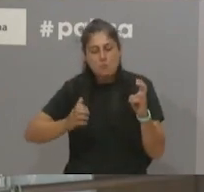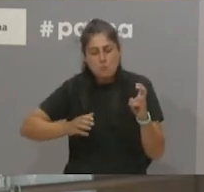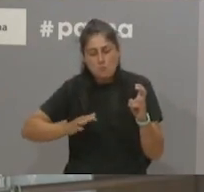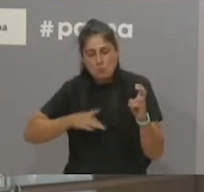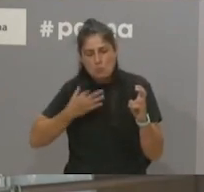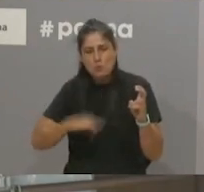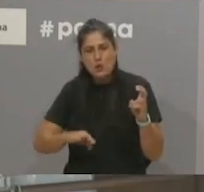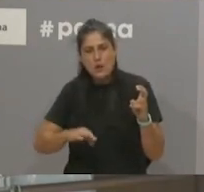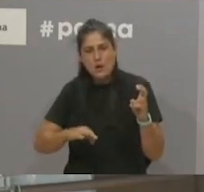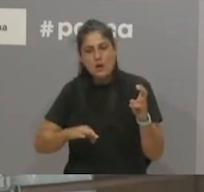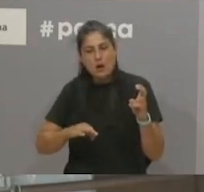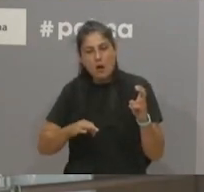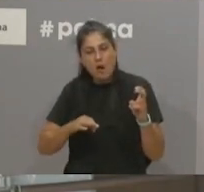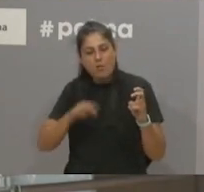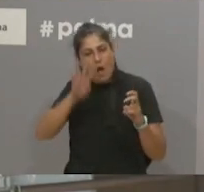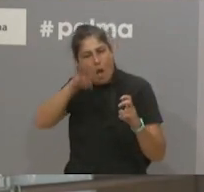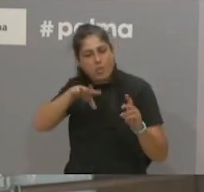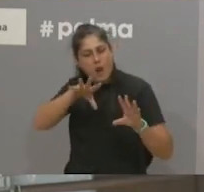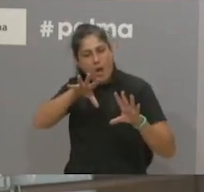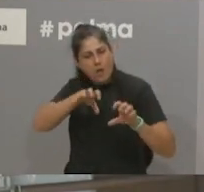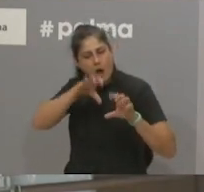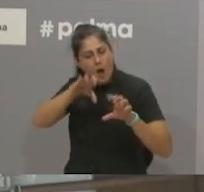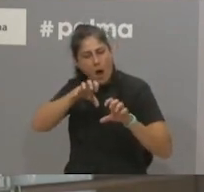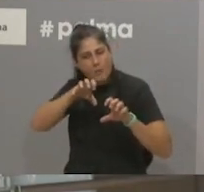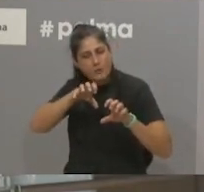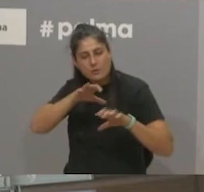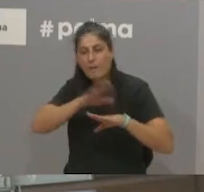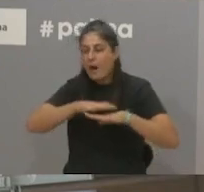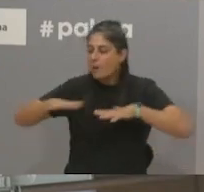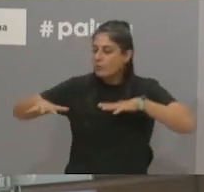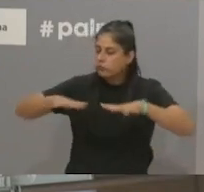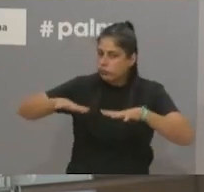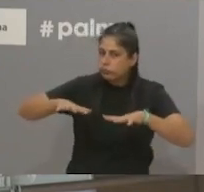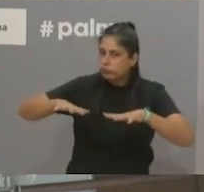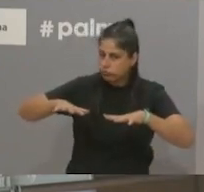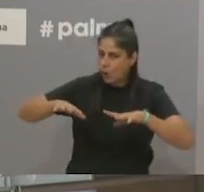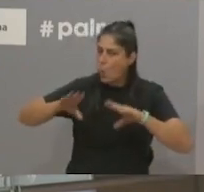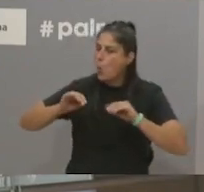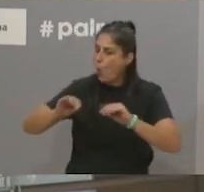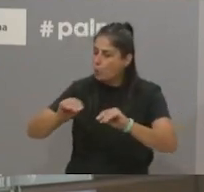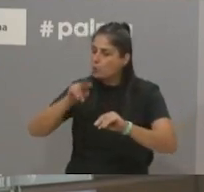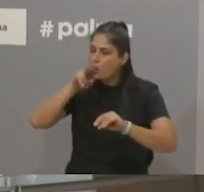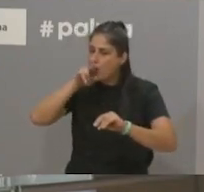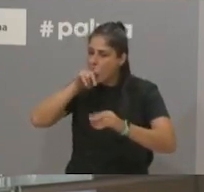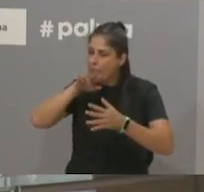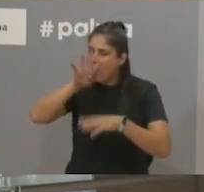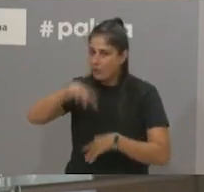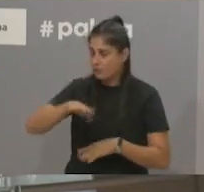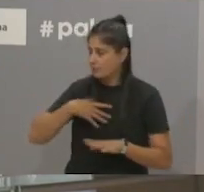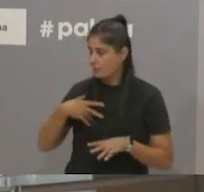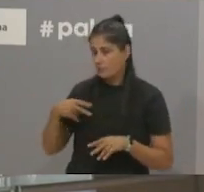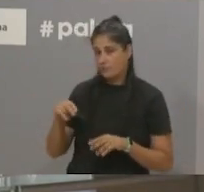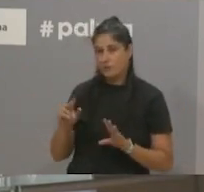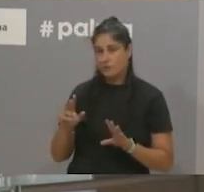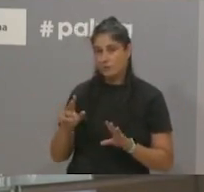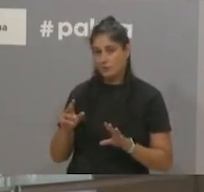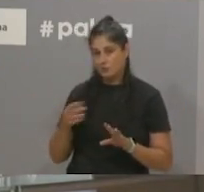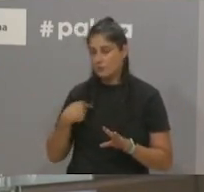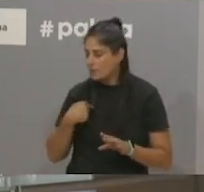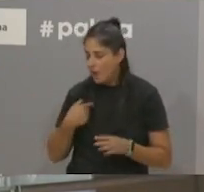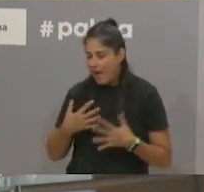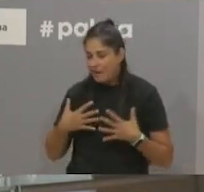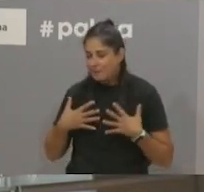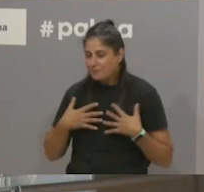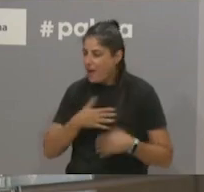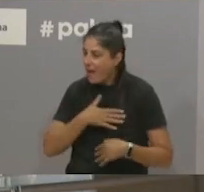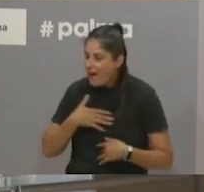catalana i per dinamitzar la seva utilització en els carrers i places d'aquesta ciutat. a cap. Amb ànim propositiu i